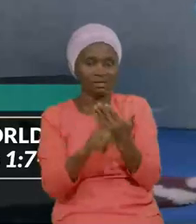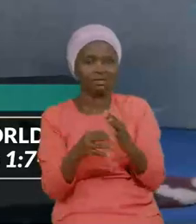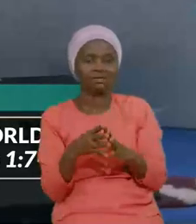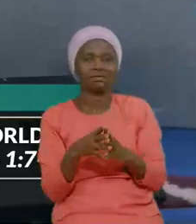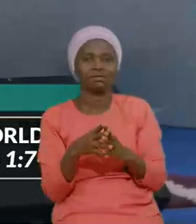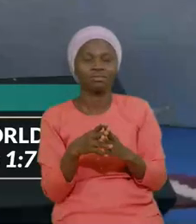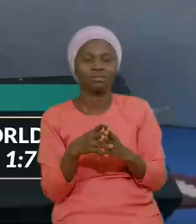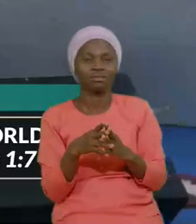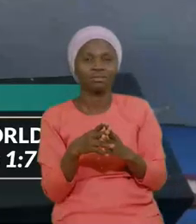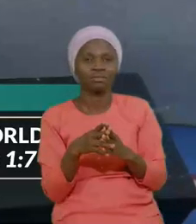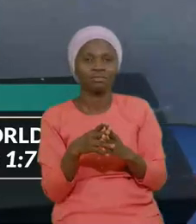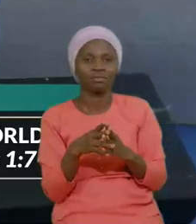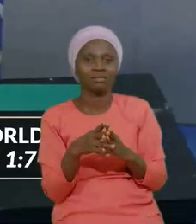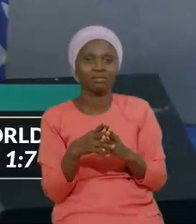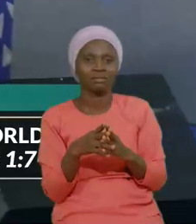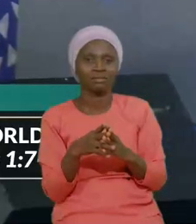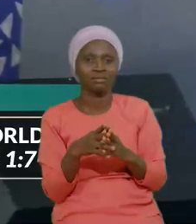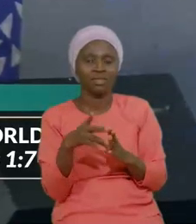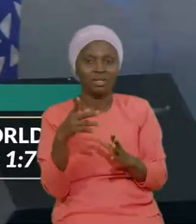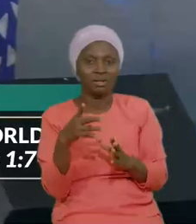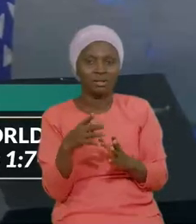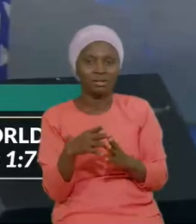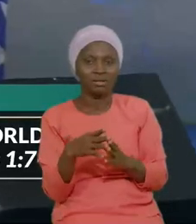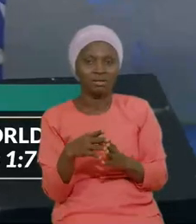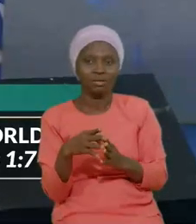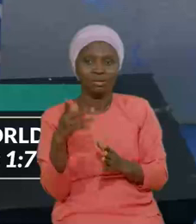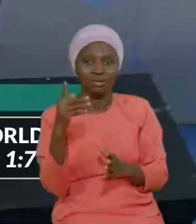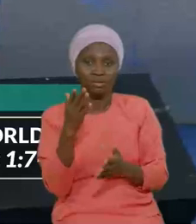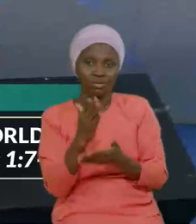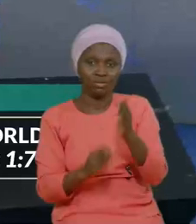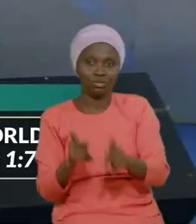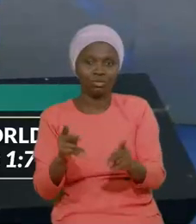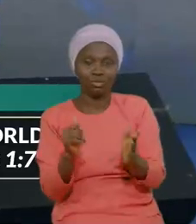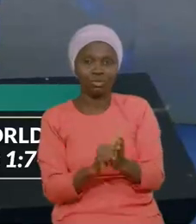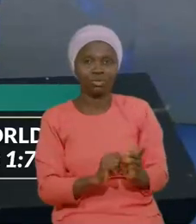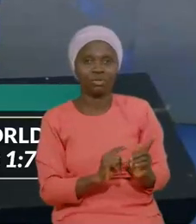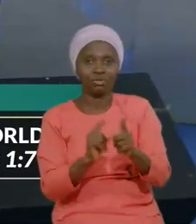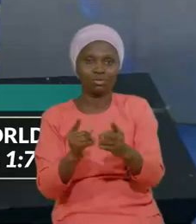Mais la lumière ne maudit pas et ne se bagarre pas, ne lutte pas avec les ténèbres.